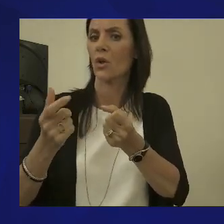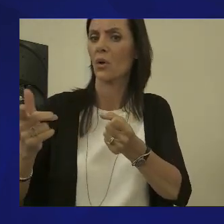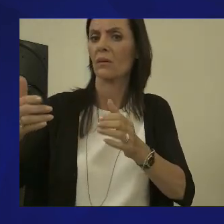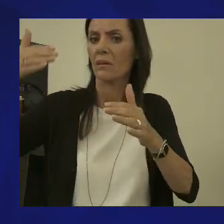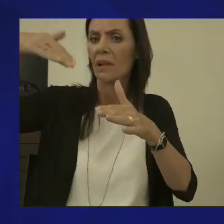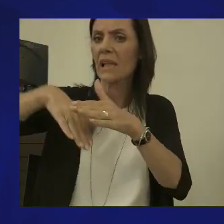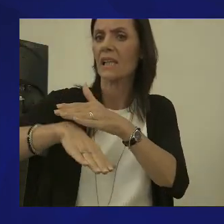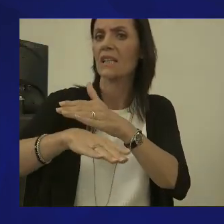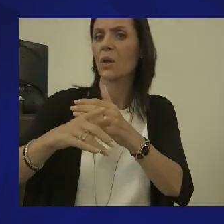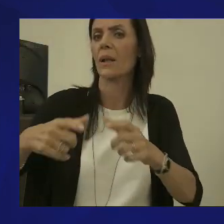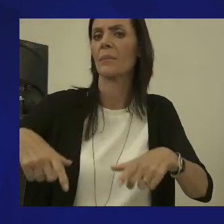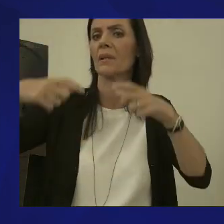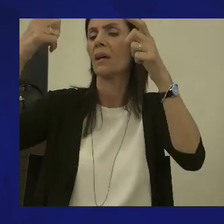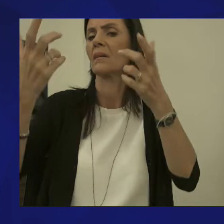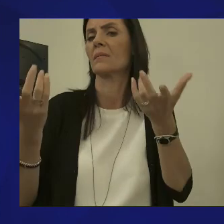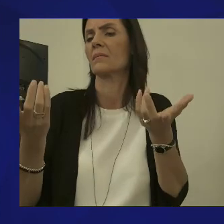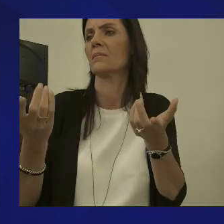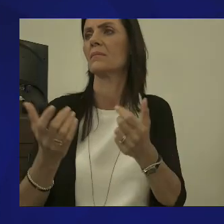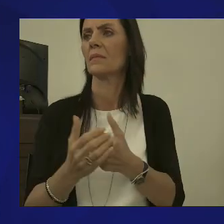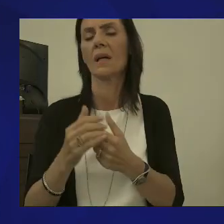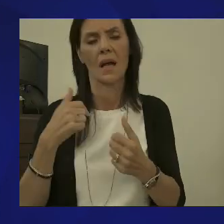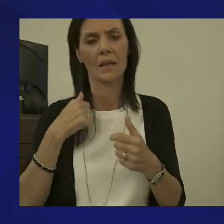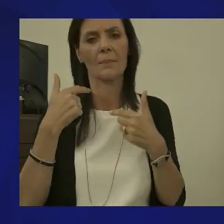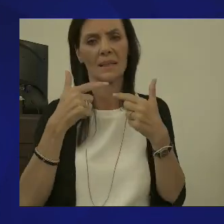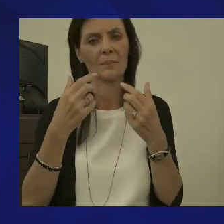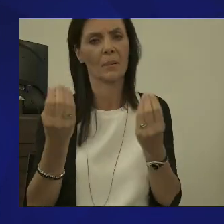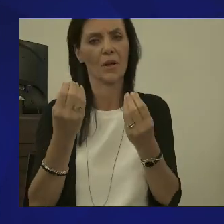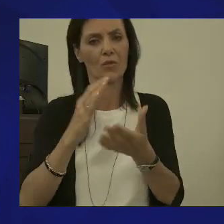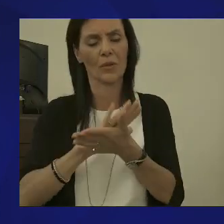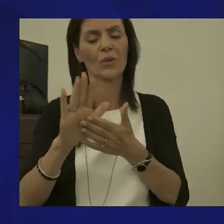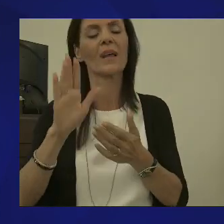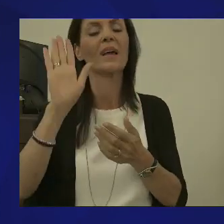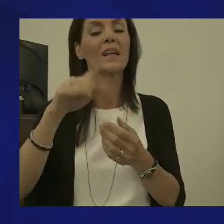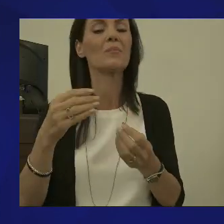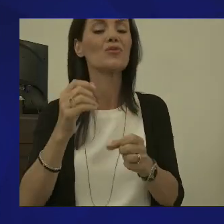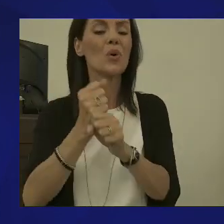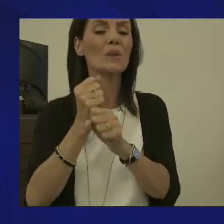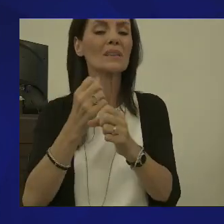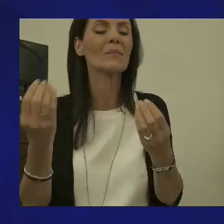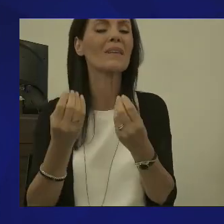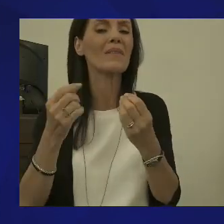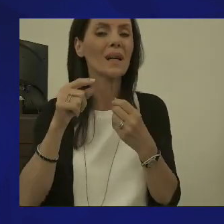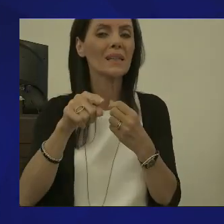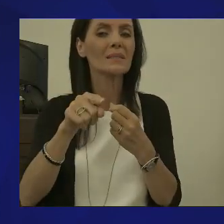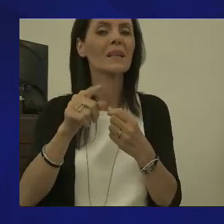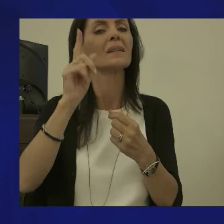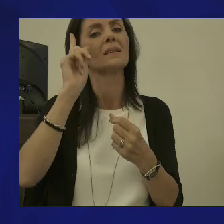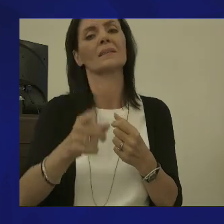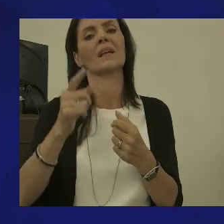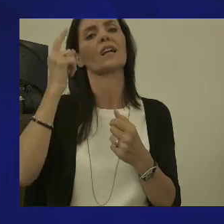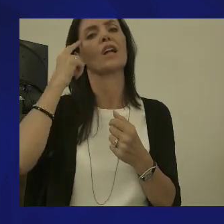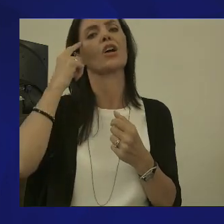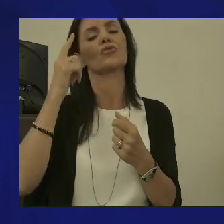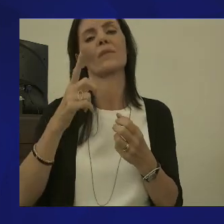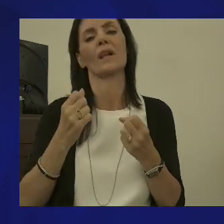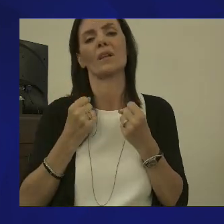בשעות היום, תפזר את זה, אין מידות. אני מסביר דבר נורא פשוט. גם כשעושים דבר כזה, צריך לחשוב על תנועה ותנועה